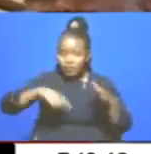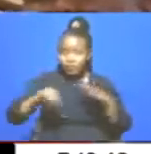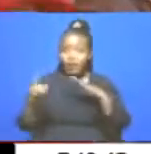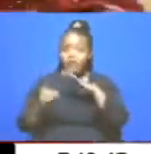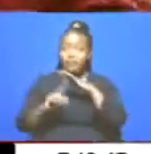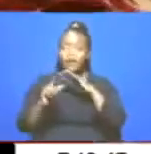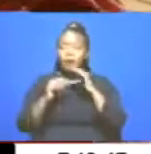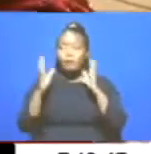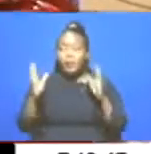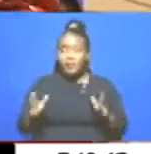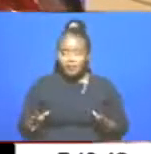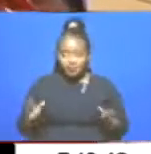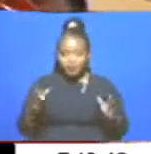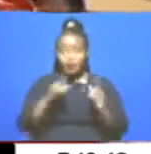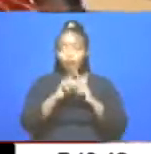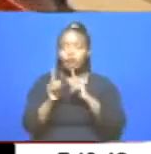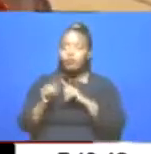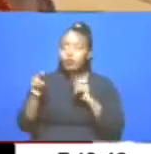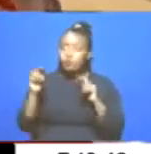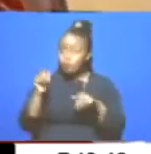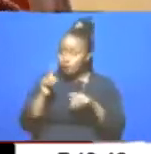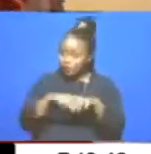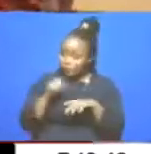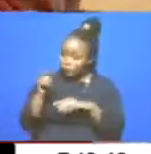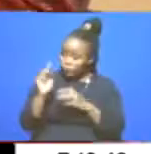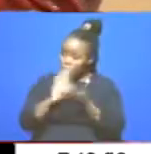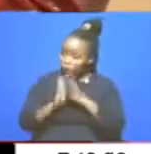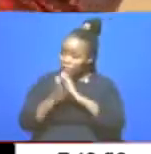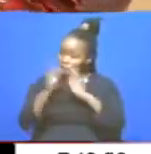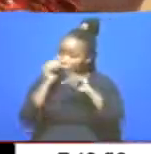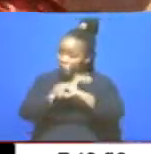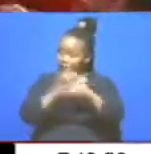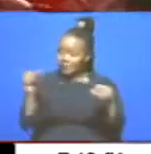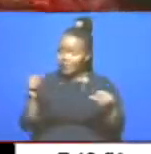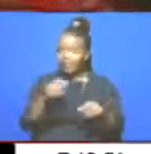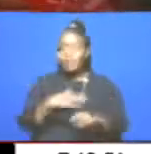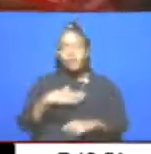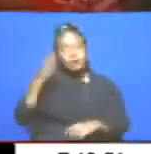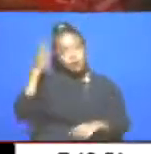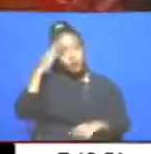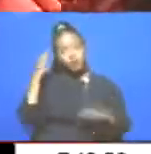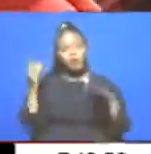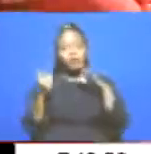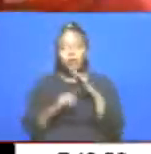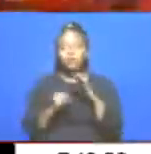na leo ukikuwa president, na hakika wizara hiyo itarudi